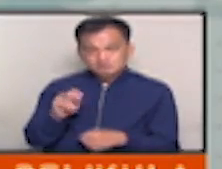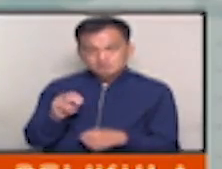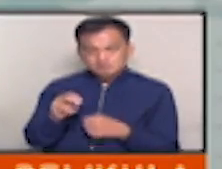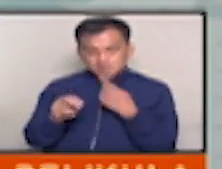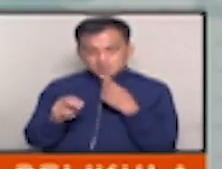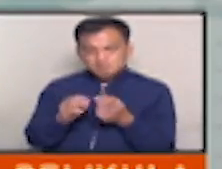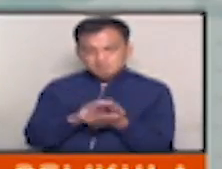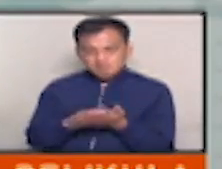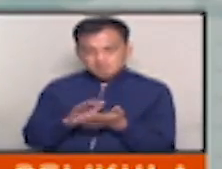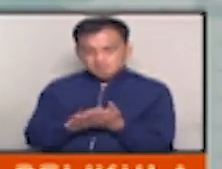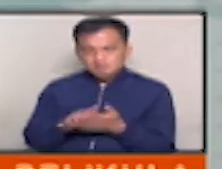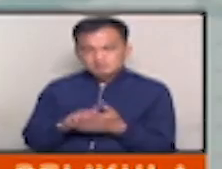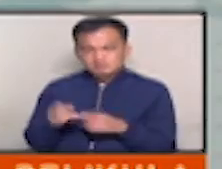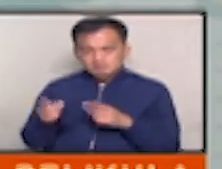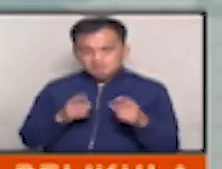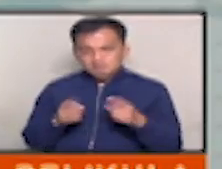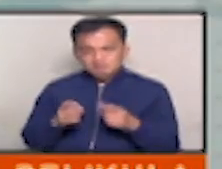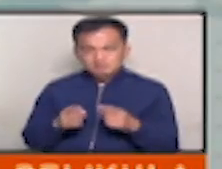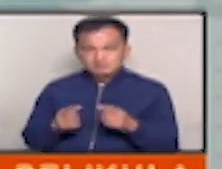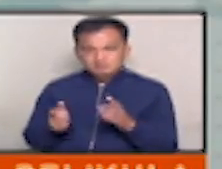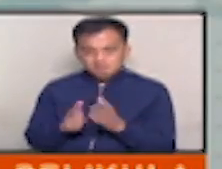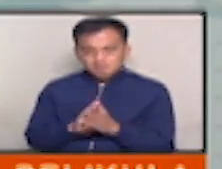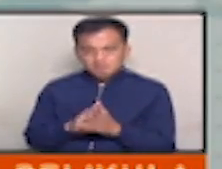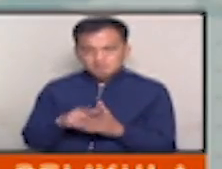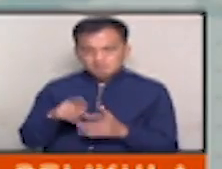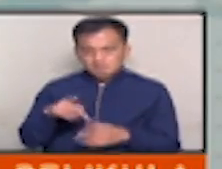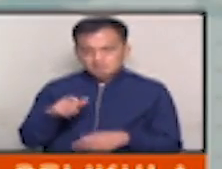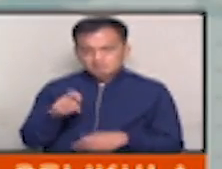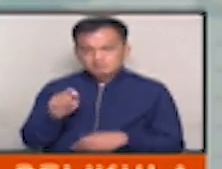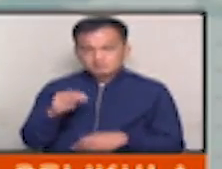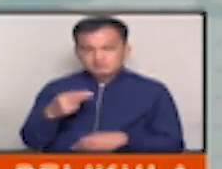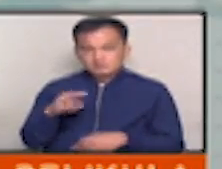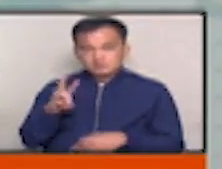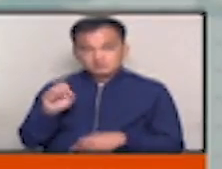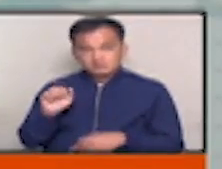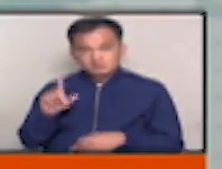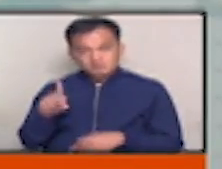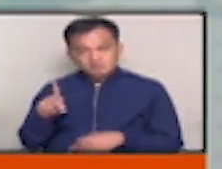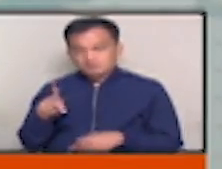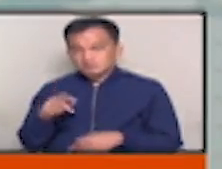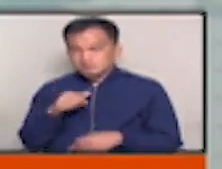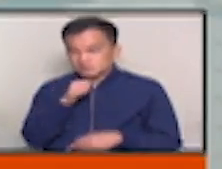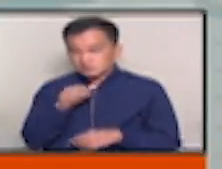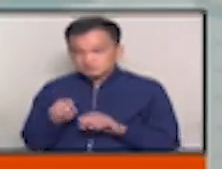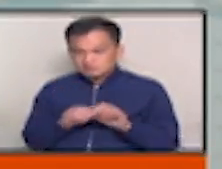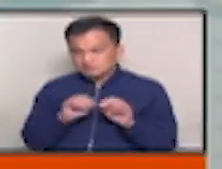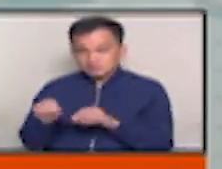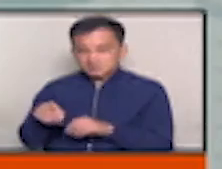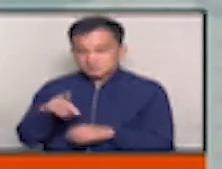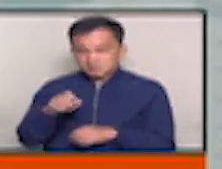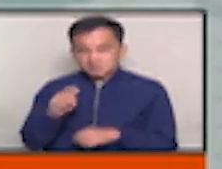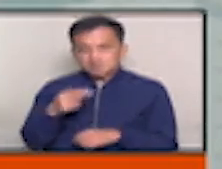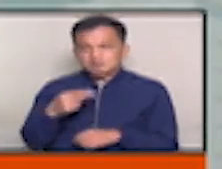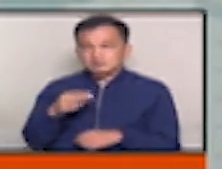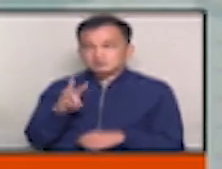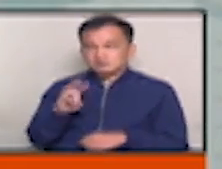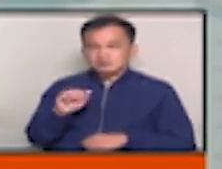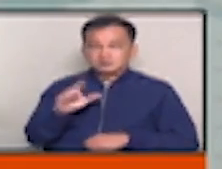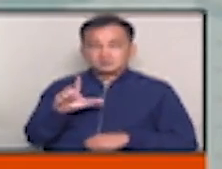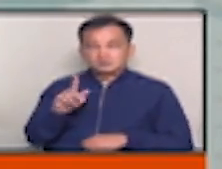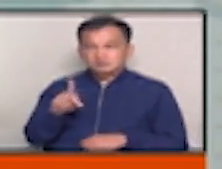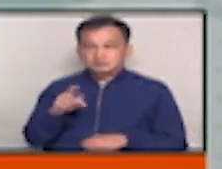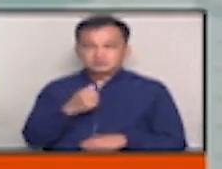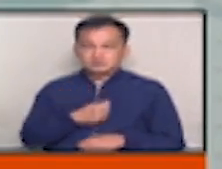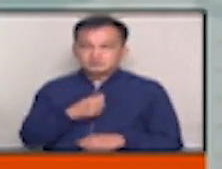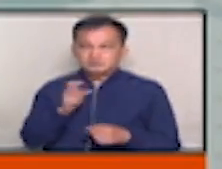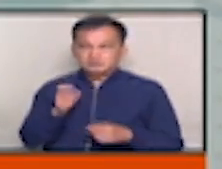clearing operation. Kumbaga, bawal po talaga sa patwalk. Opo. It means talagang hindi namin inilagay sa patwalk. Opo. Pero ma'am, sorry ma'am, para